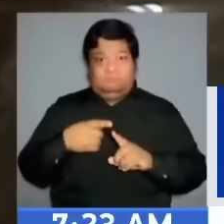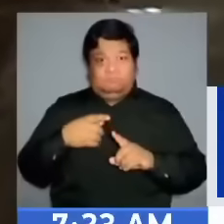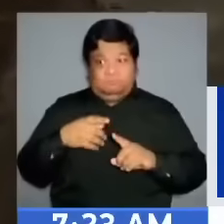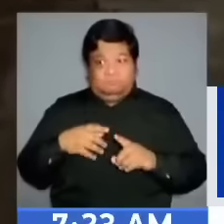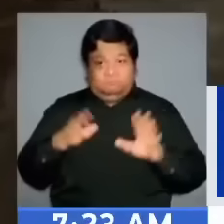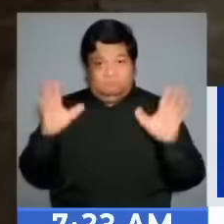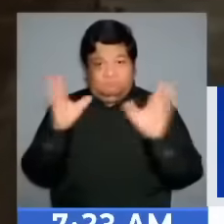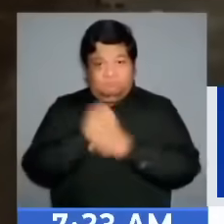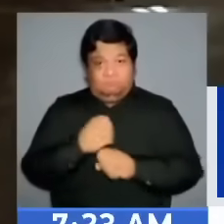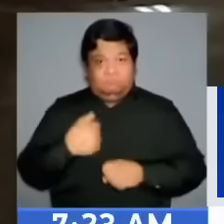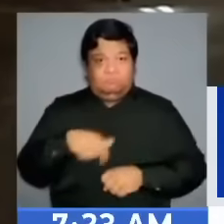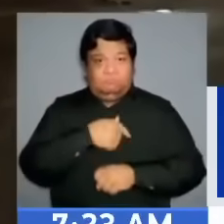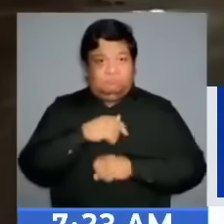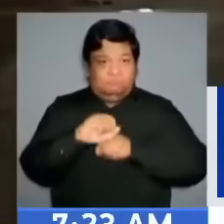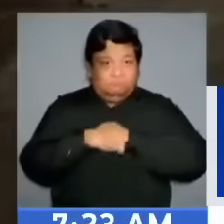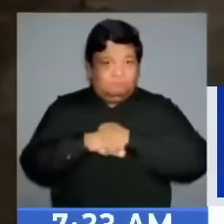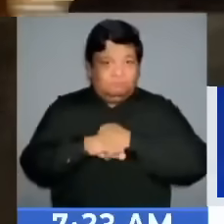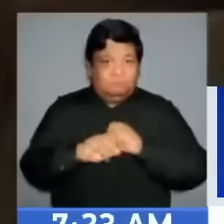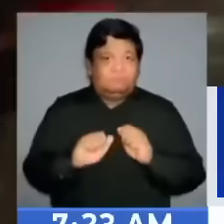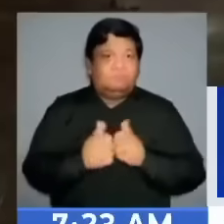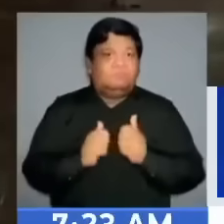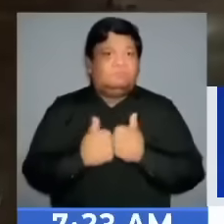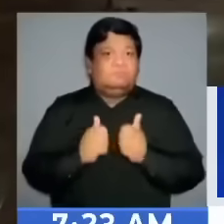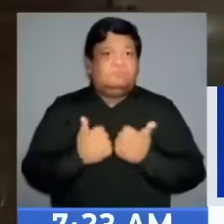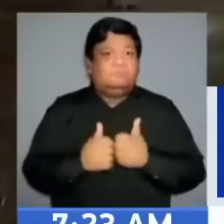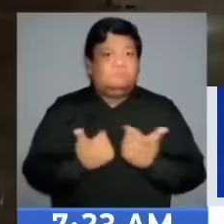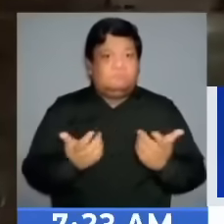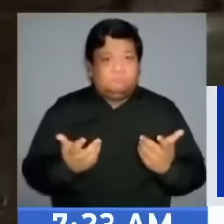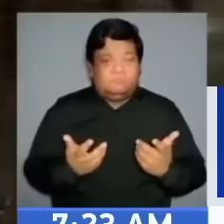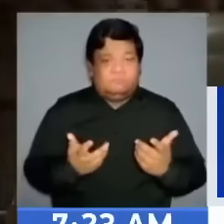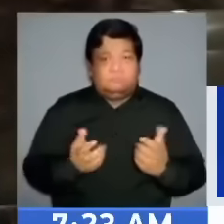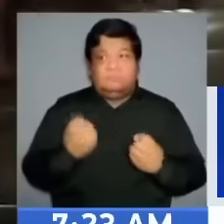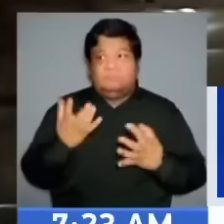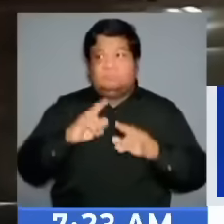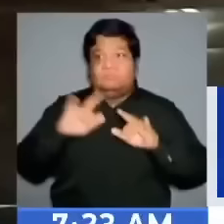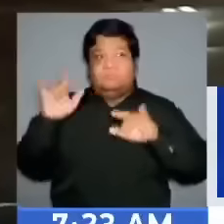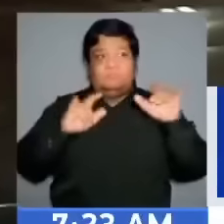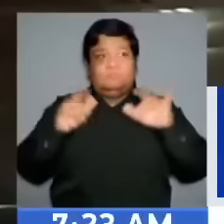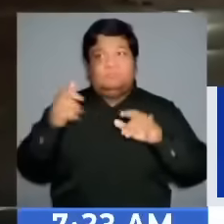Paano naman? Ang dami-dami nga nag-a-abroad. Wala kang mabigay ang trabaho,